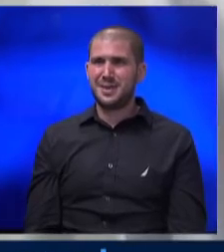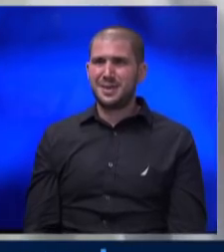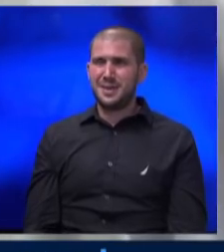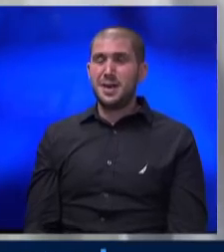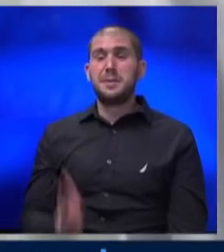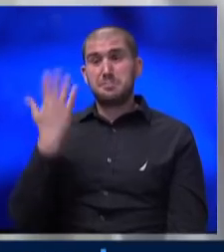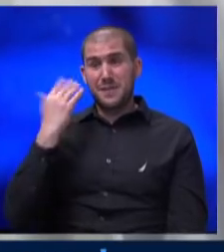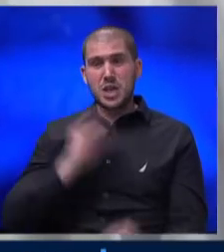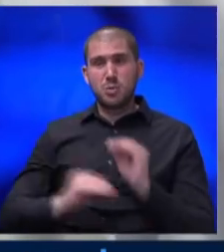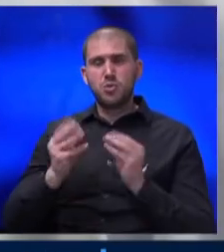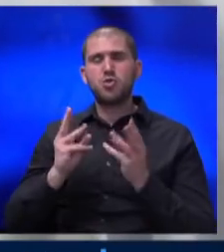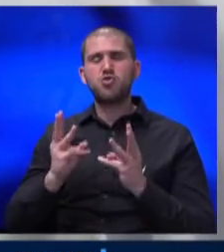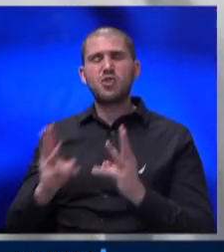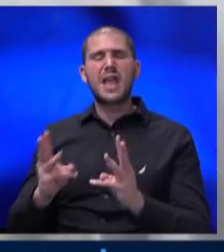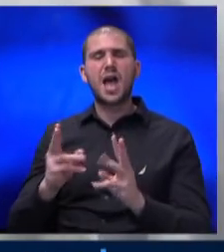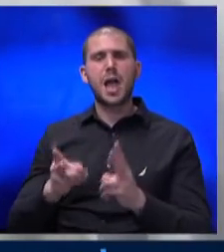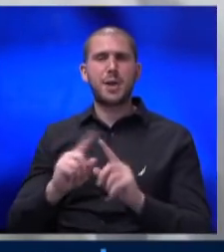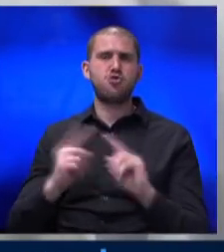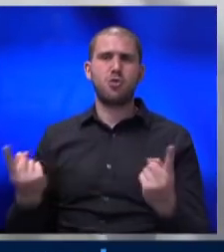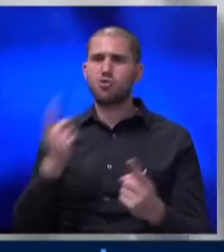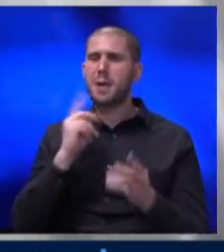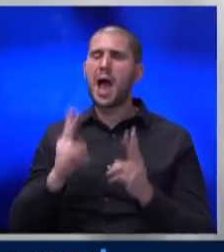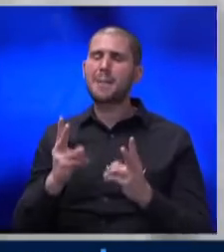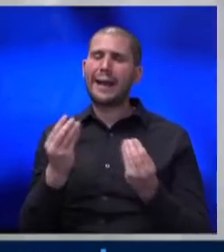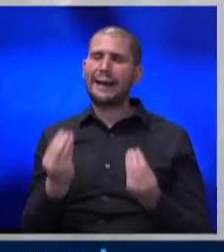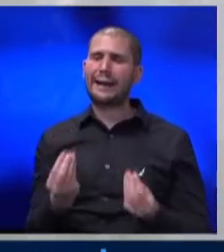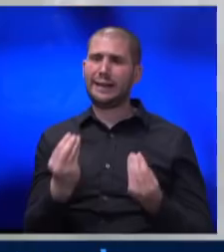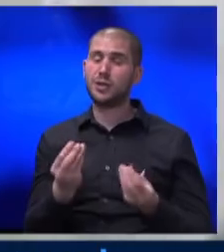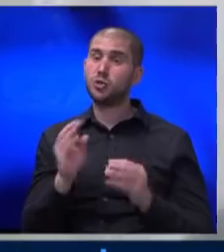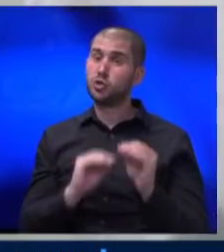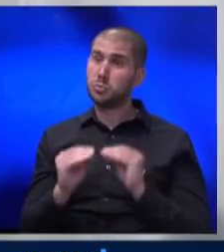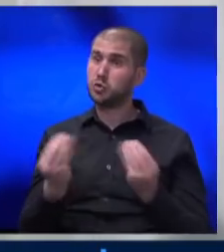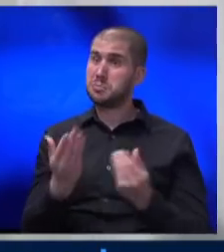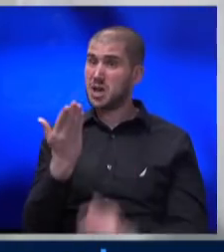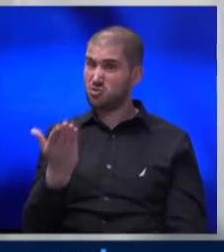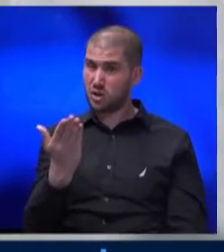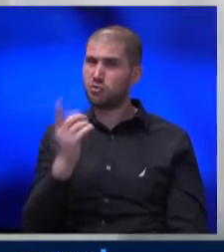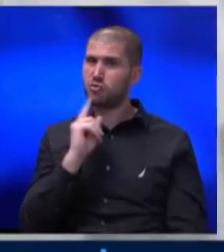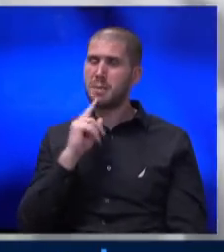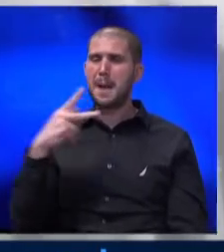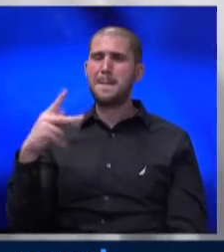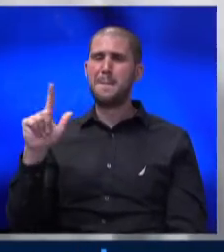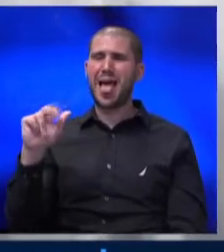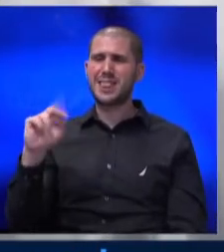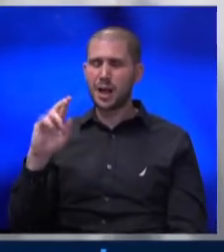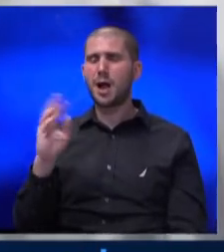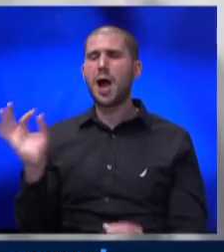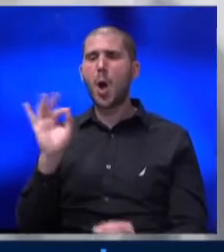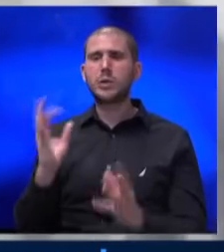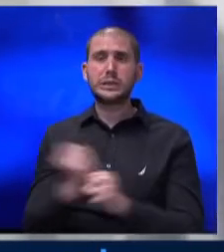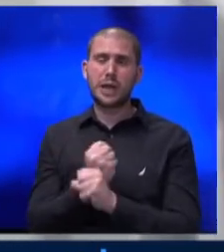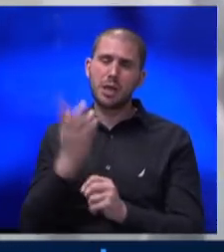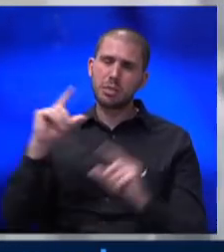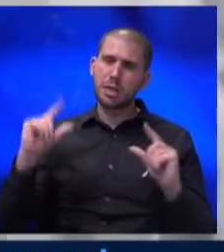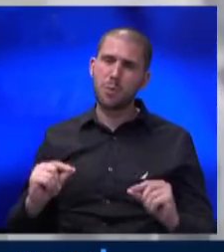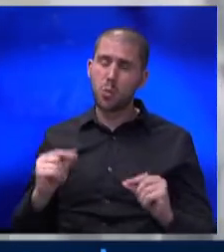בעבר השתמשנו בשיטת הקפאה אחרת, קראו לזה הקפאה איטית, בשימוש במכשיר הזה, מכשיר שנקרא פלאנר, ואחוז ההצלחה היה מאוד נמוך.